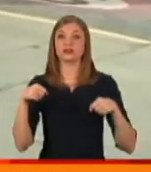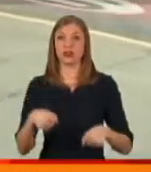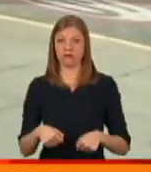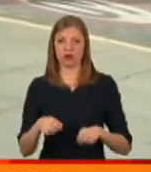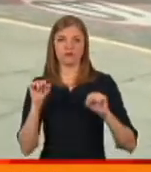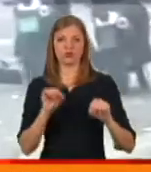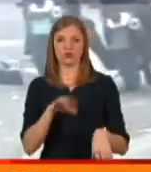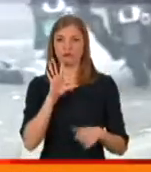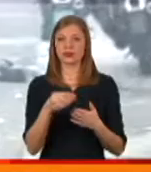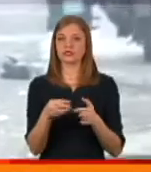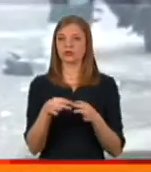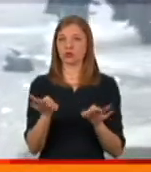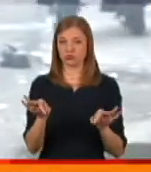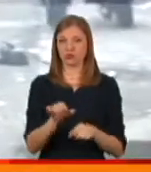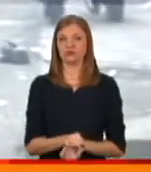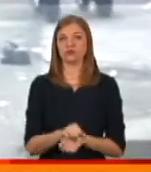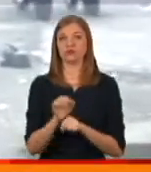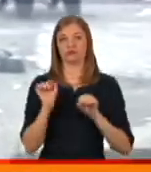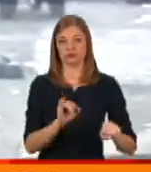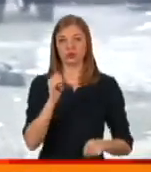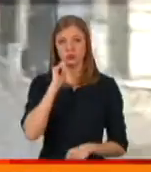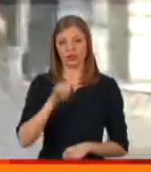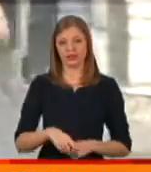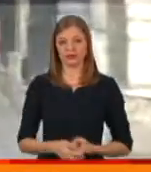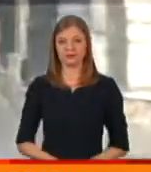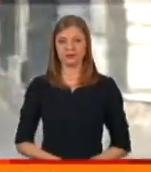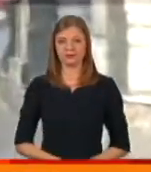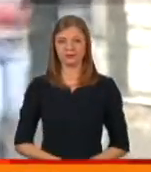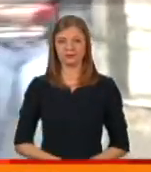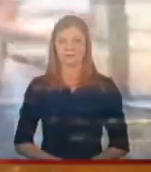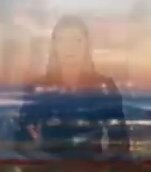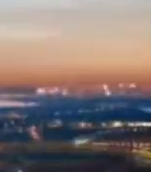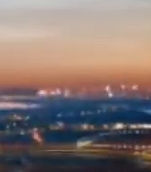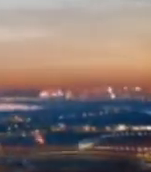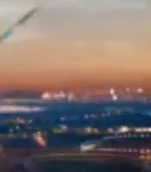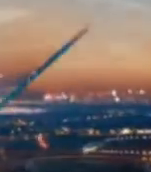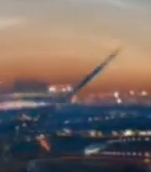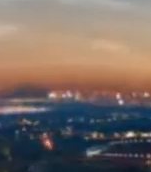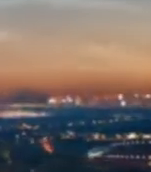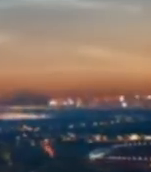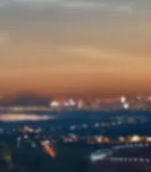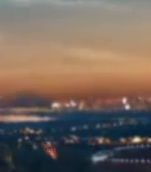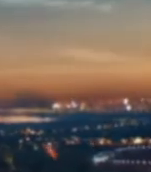венесуельців обстоювати свою свободу виступила й Україна. Володимир Чекурда, програма «Вікна», СТБ.